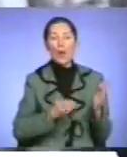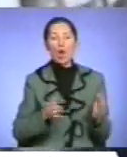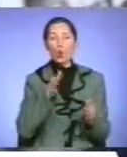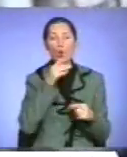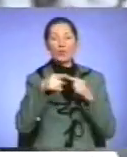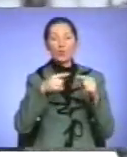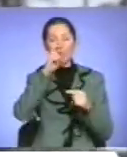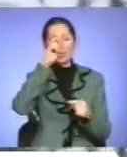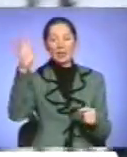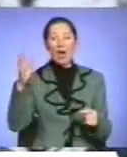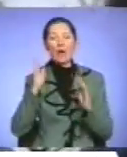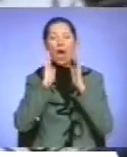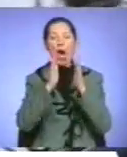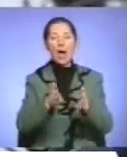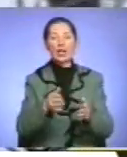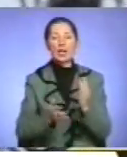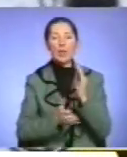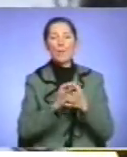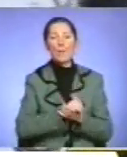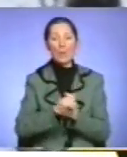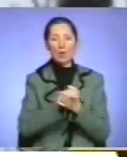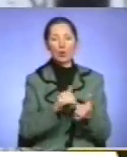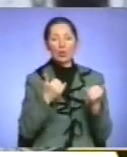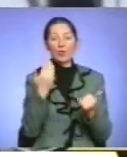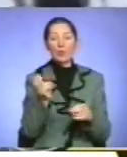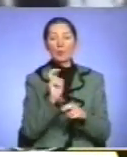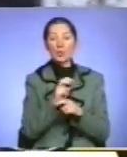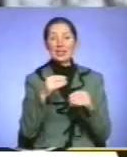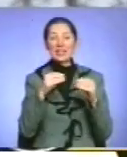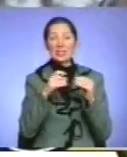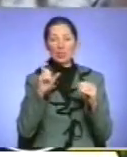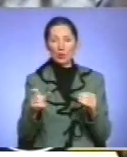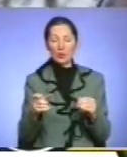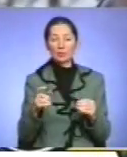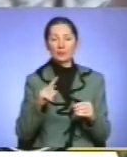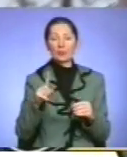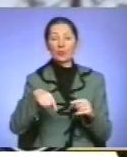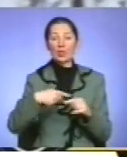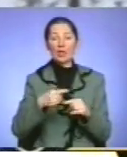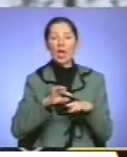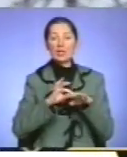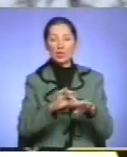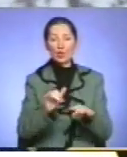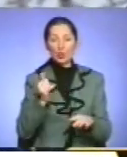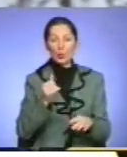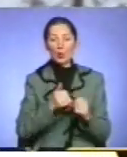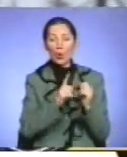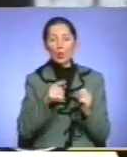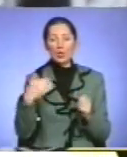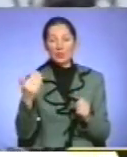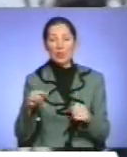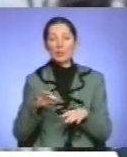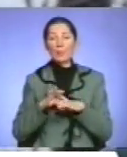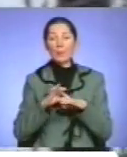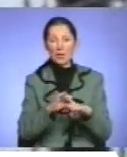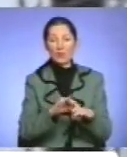От сьогодні ви прийшли 10 чоловік. От вам задача, щоб на следующий суботник кожен з вас привів ще 2-3 друзів. І вже